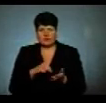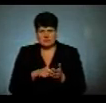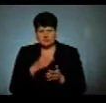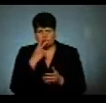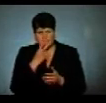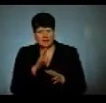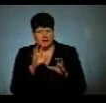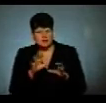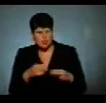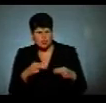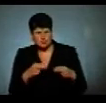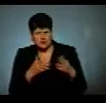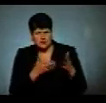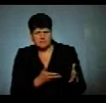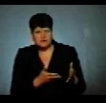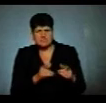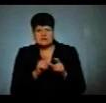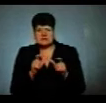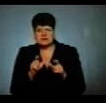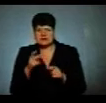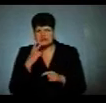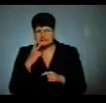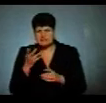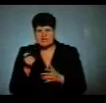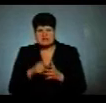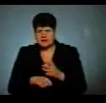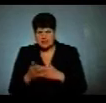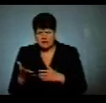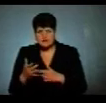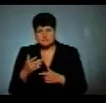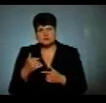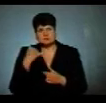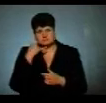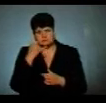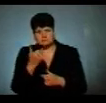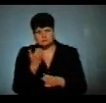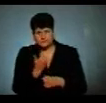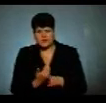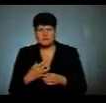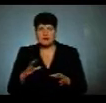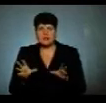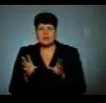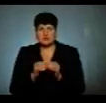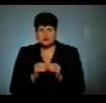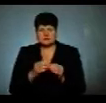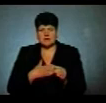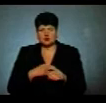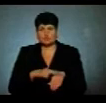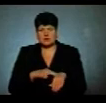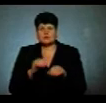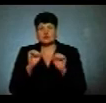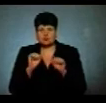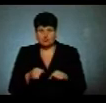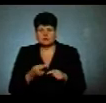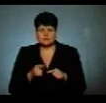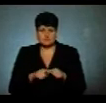якась незаконна торгівля, які заклад, незважаючи на вимогу, не закрився, будь ласка, інформуйте нас, і ми разом з нашою поліцією зможемо на ці